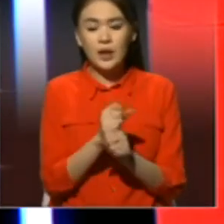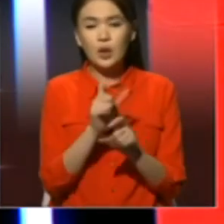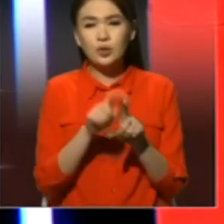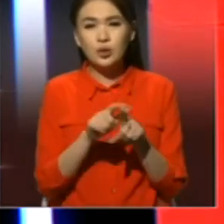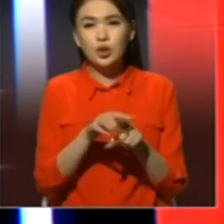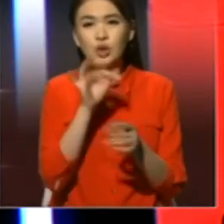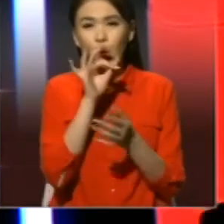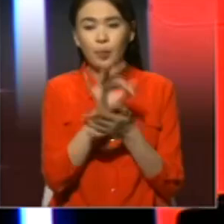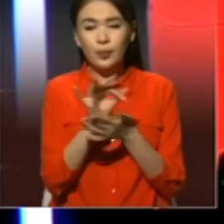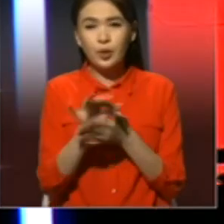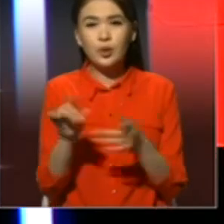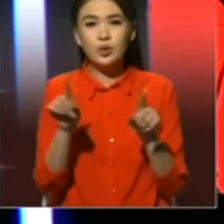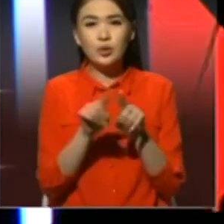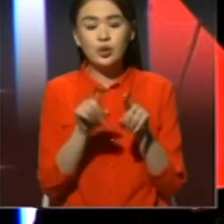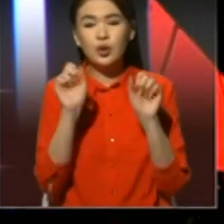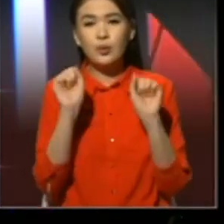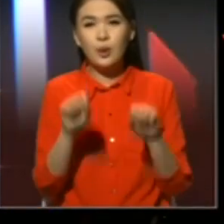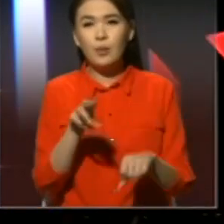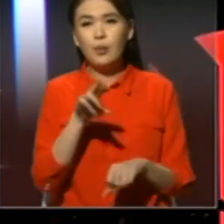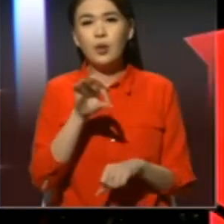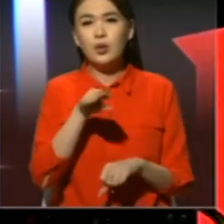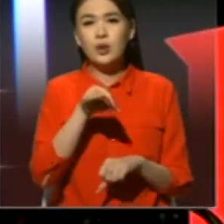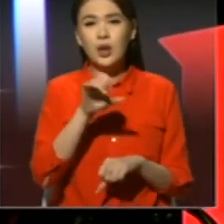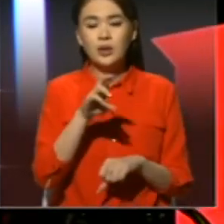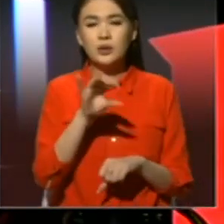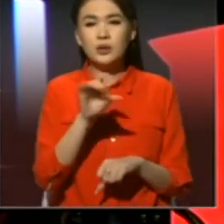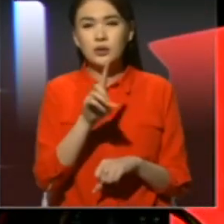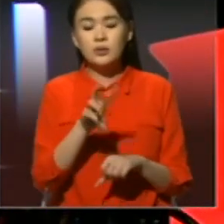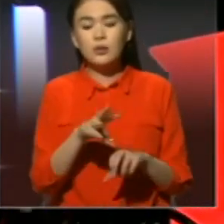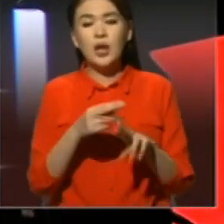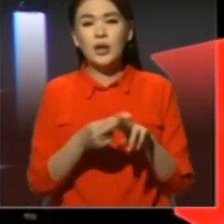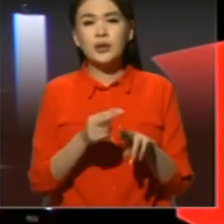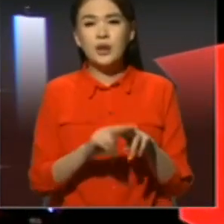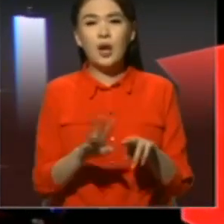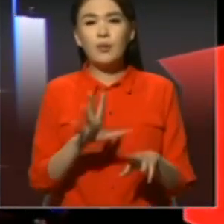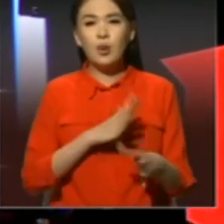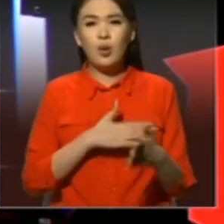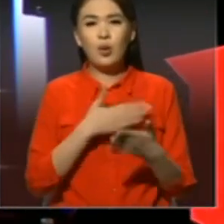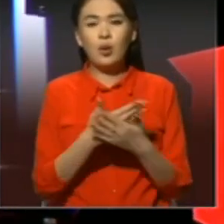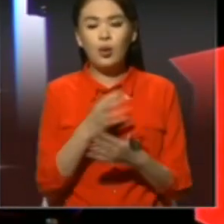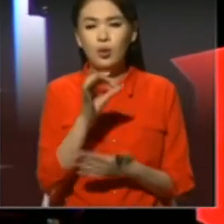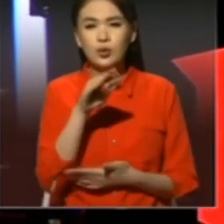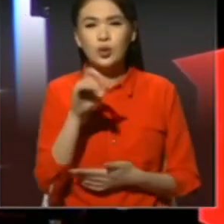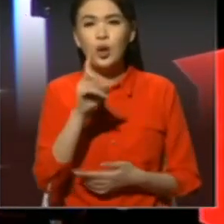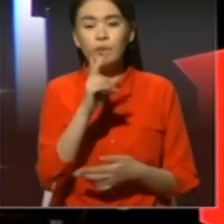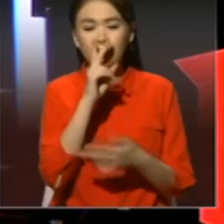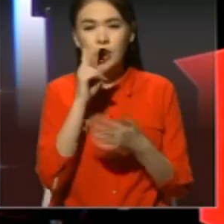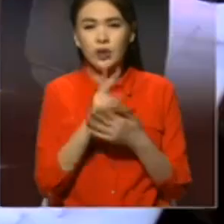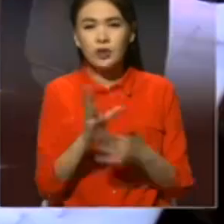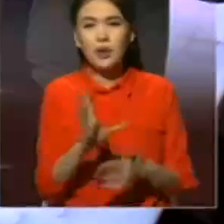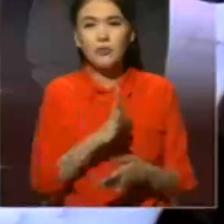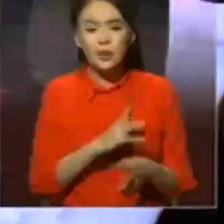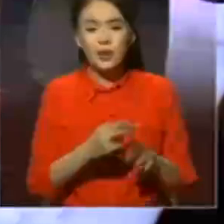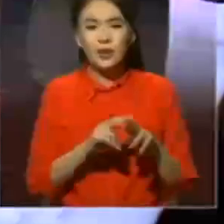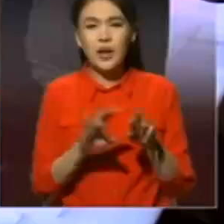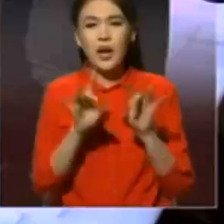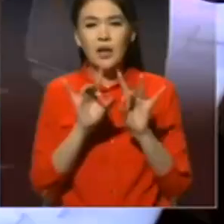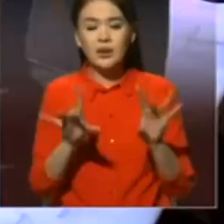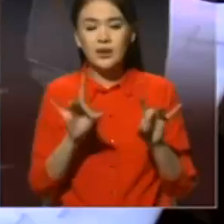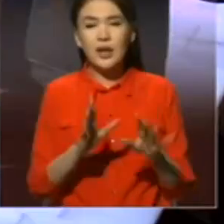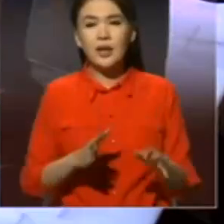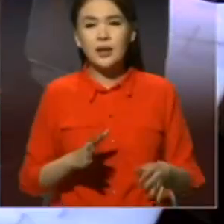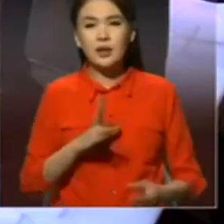жауап беруге болады. Патриотизм деген отансүйгіштік деген. Yeah. Бірақ патриотизм, отансүйгіштік немен байқалады? Жаңа ғана айтылған мәселе, мысалы,